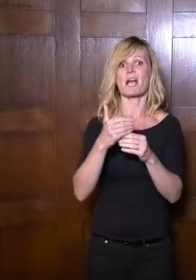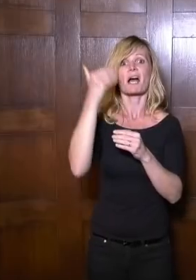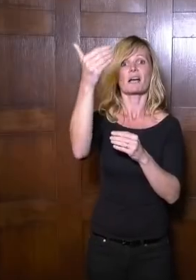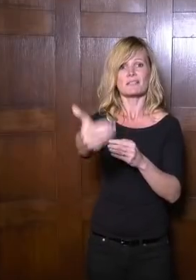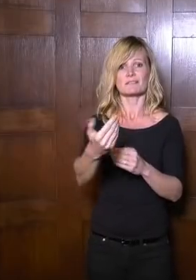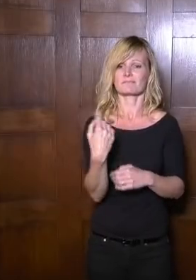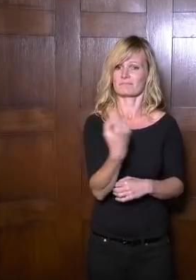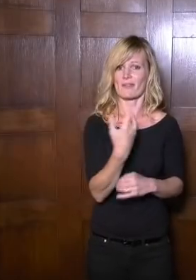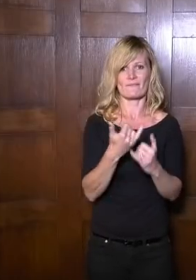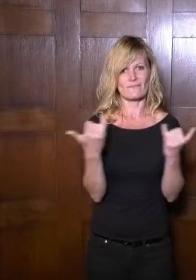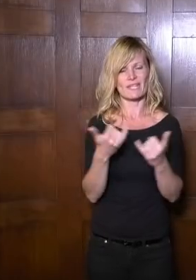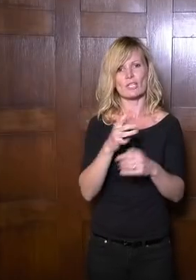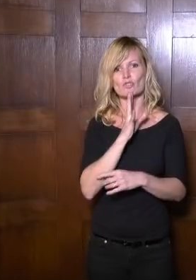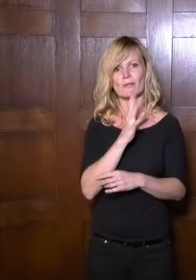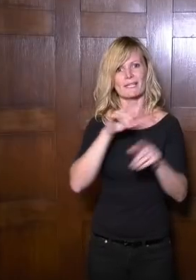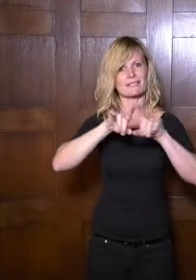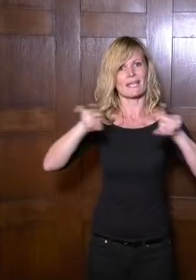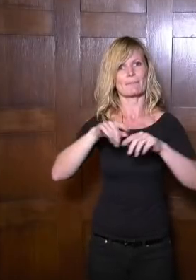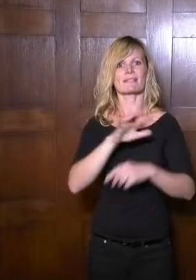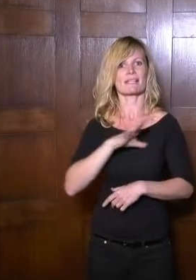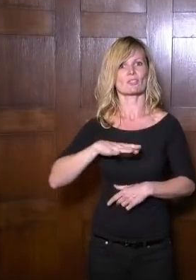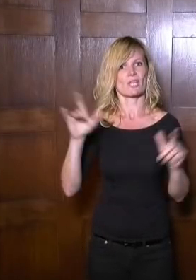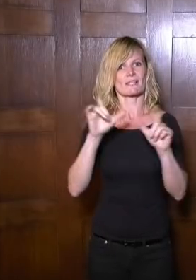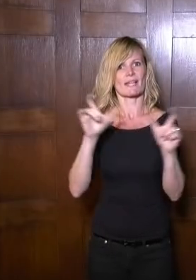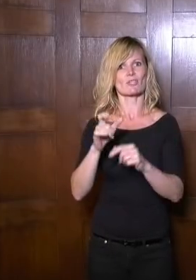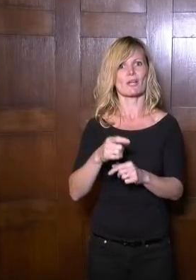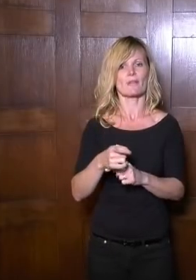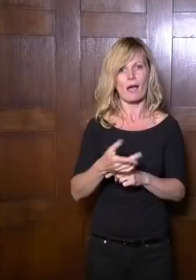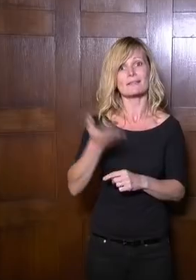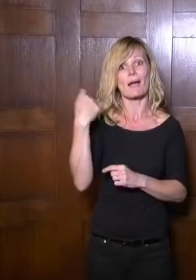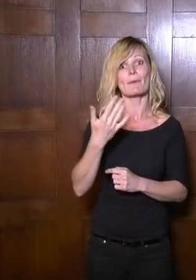Gesellschaft reden, wenn man darüber spricht, wie hat sie das damals